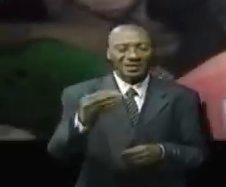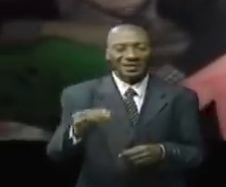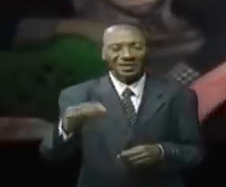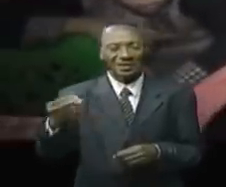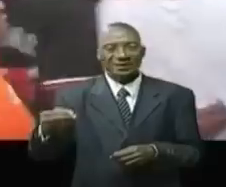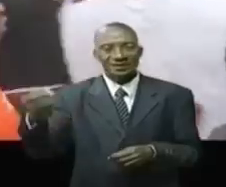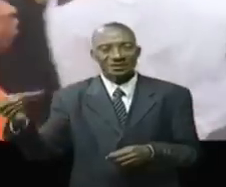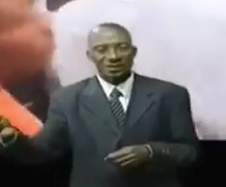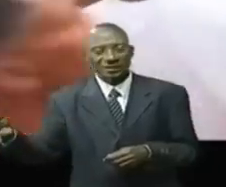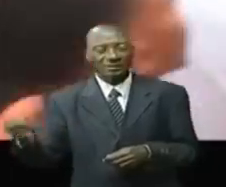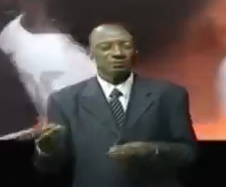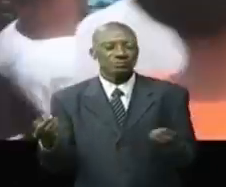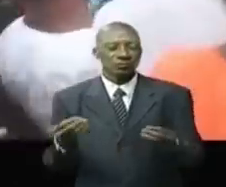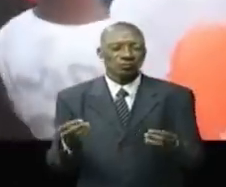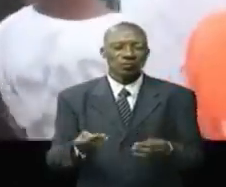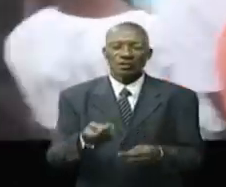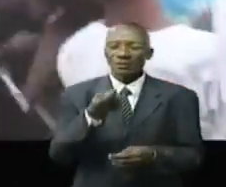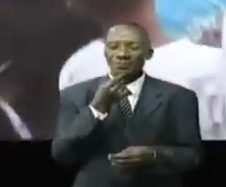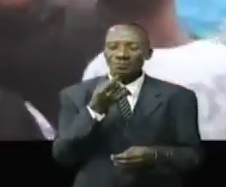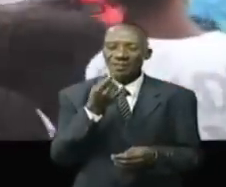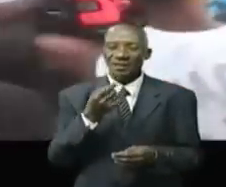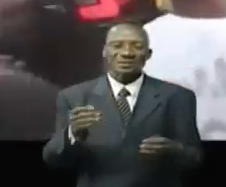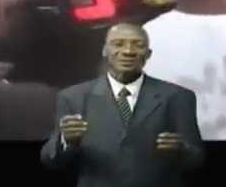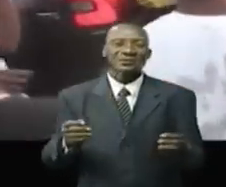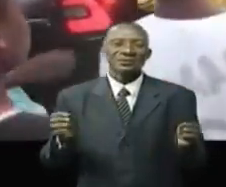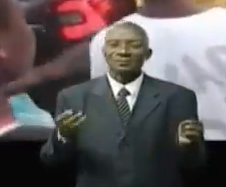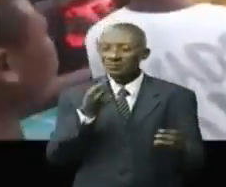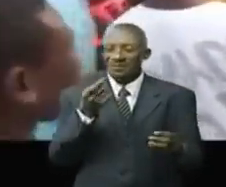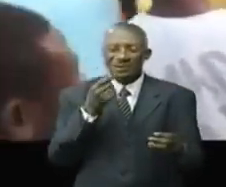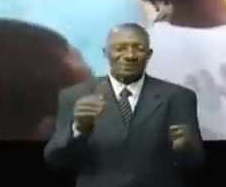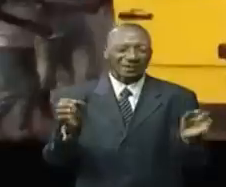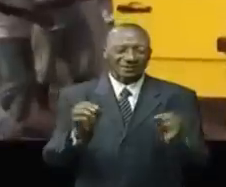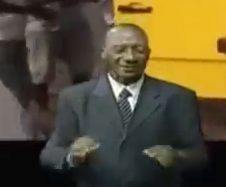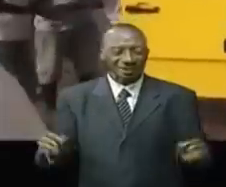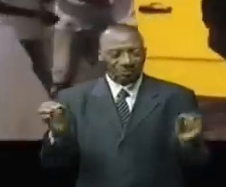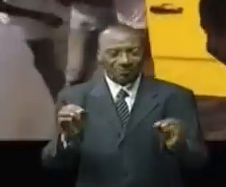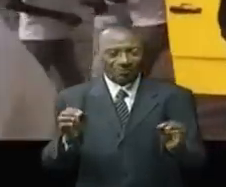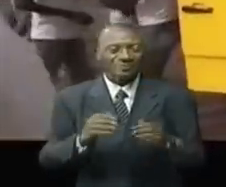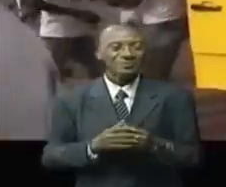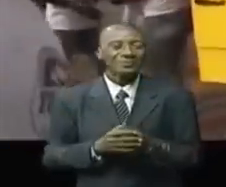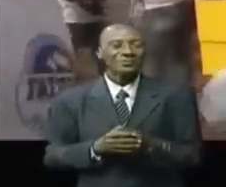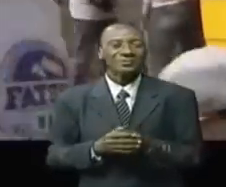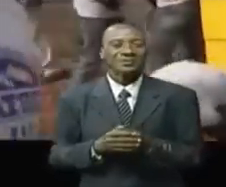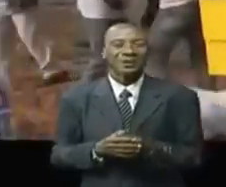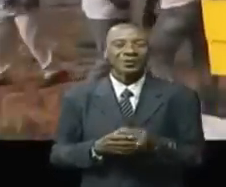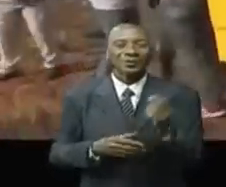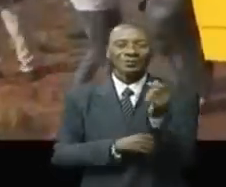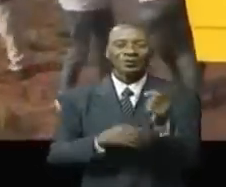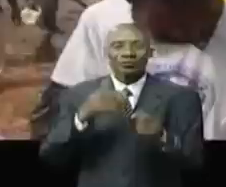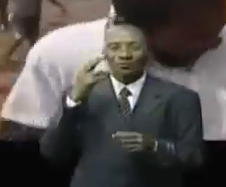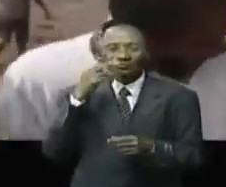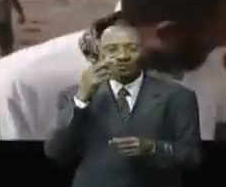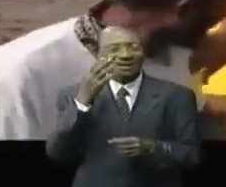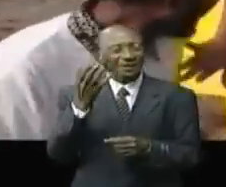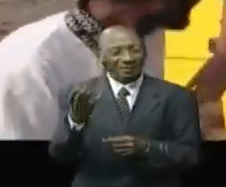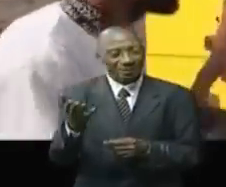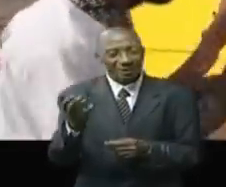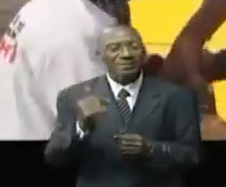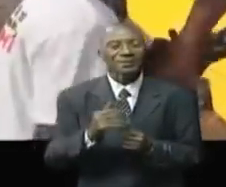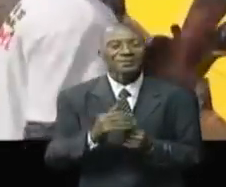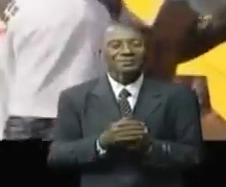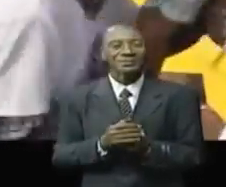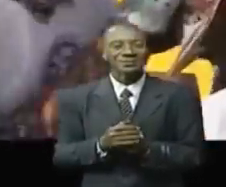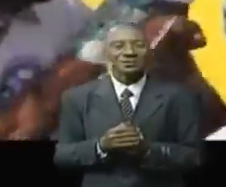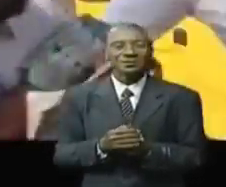de la mélanine et provoque de la dépigmentation. Elle rend ainsi la personne vulnérable, ce qui constitue aussi